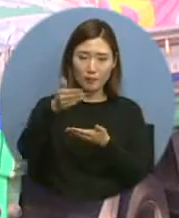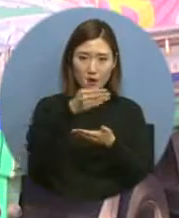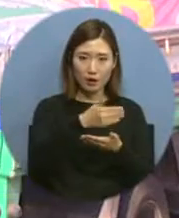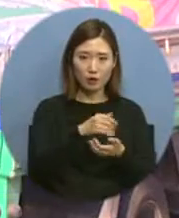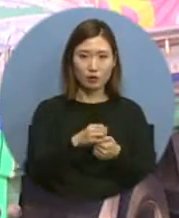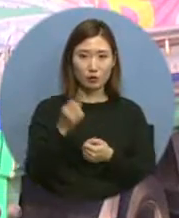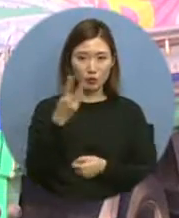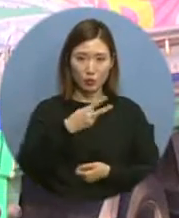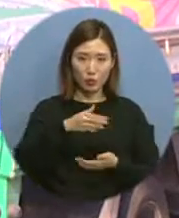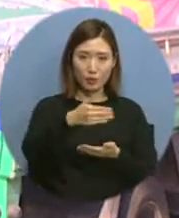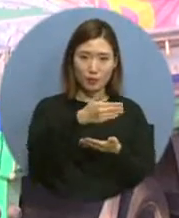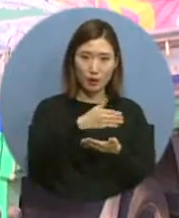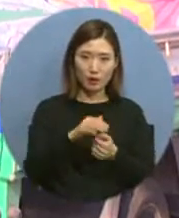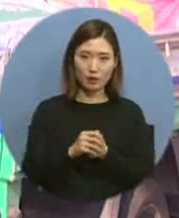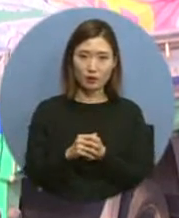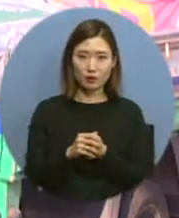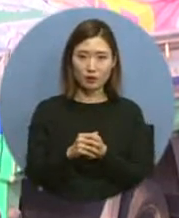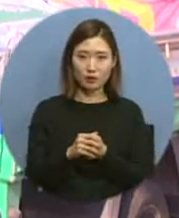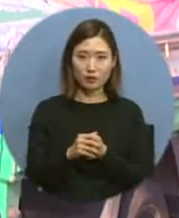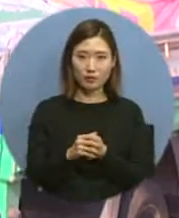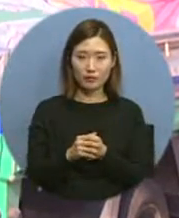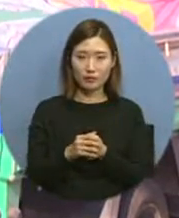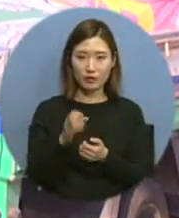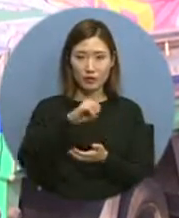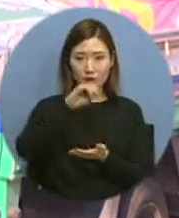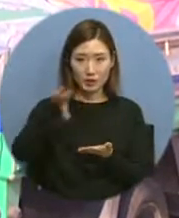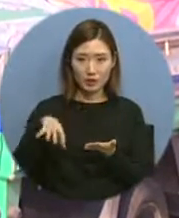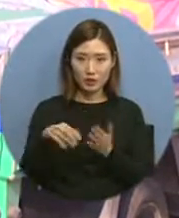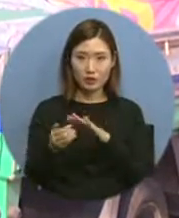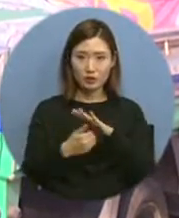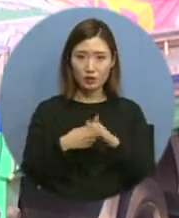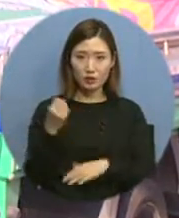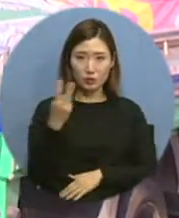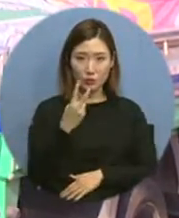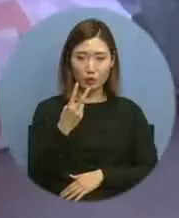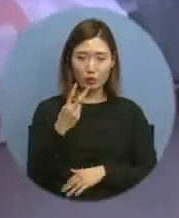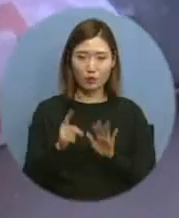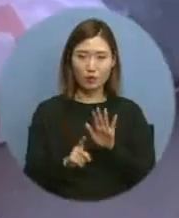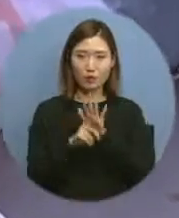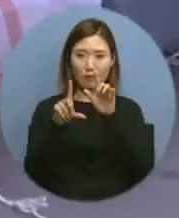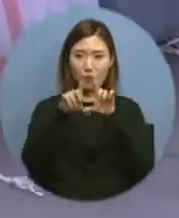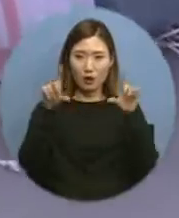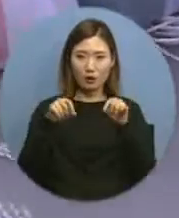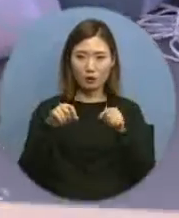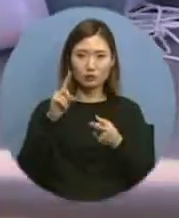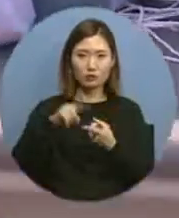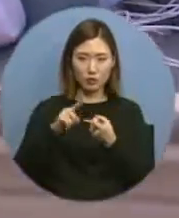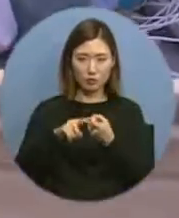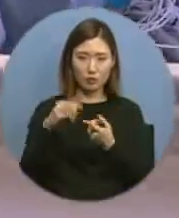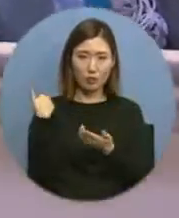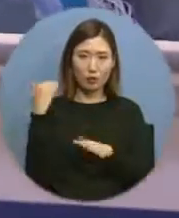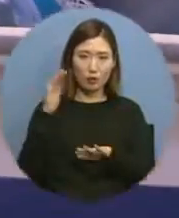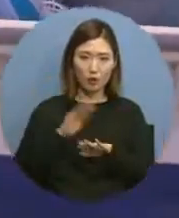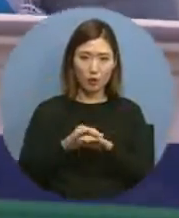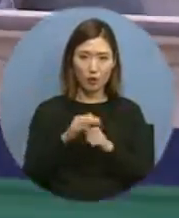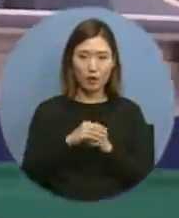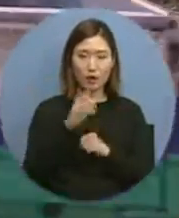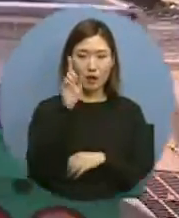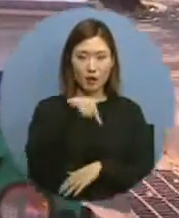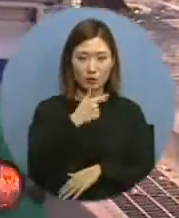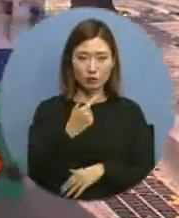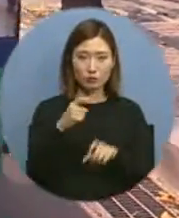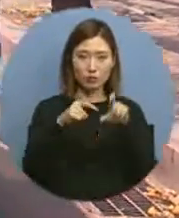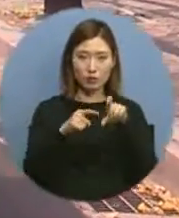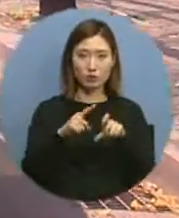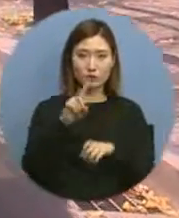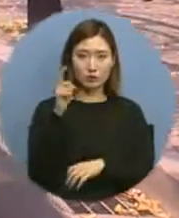반대편에는 전에 뛰기 전 상태랑 똑같이 걸려 있는 상태고. 송파구의 경우 하루 평균 1,000개,